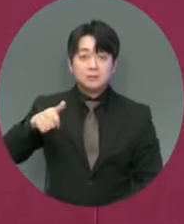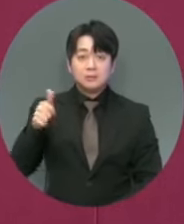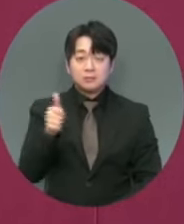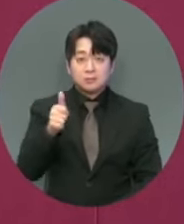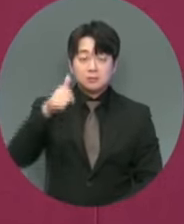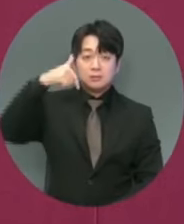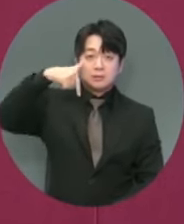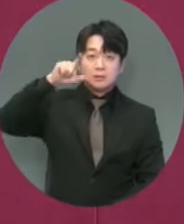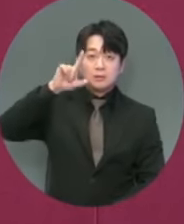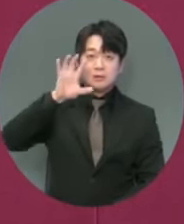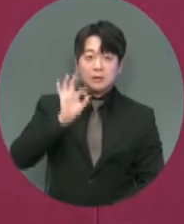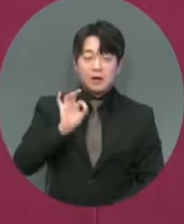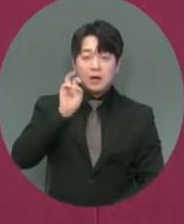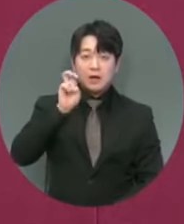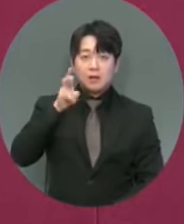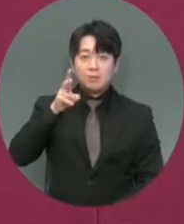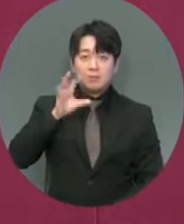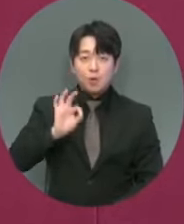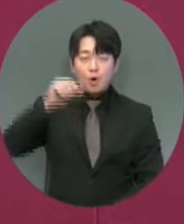강명구 의원,